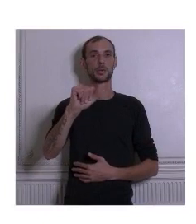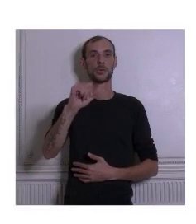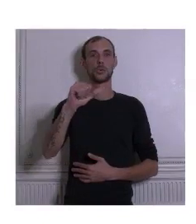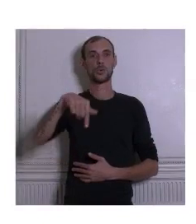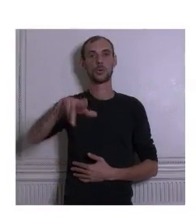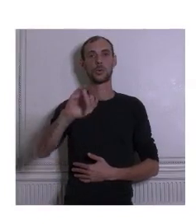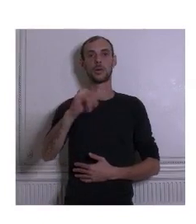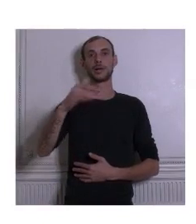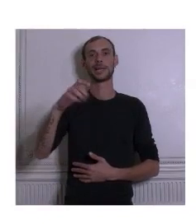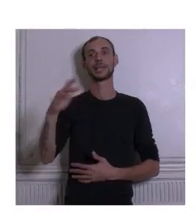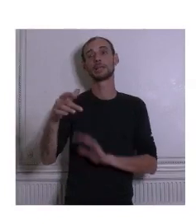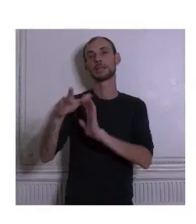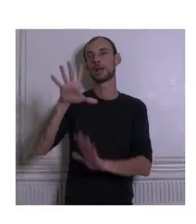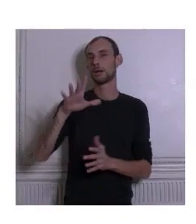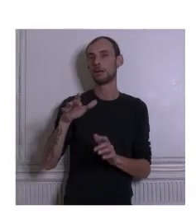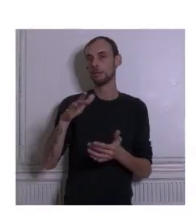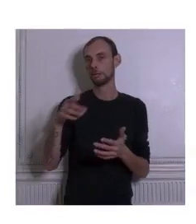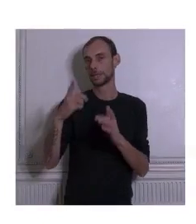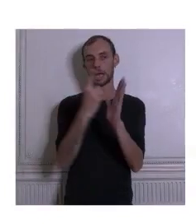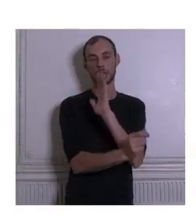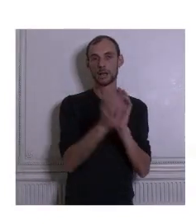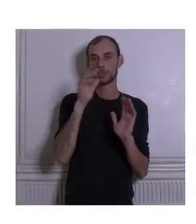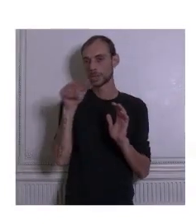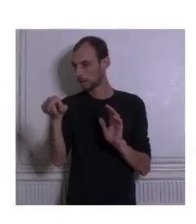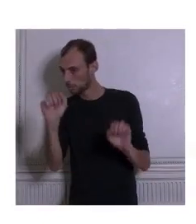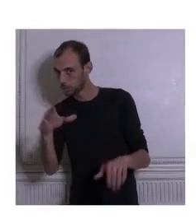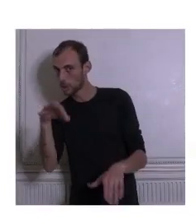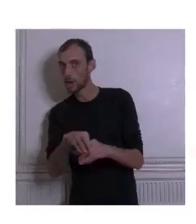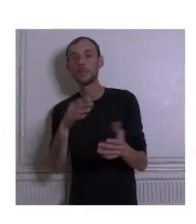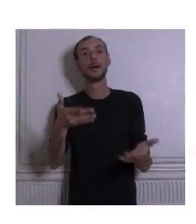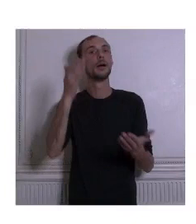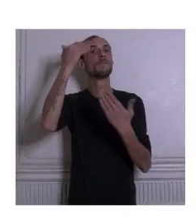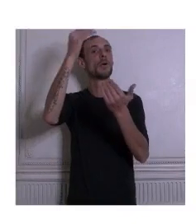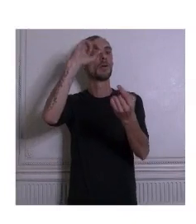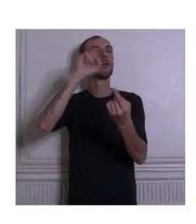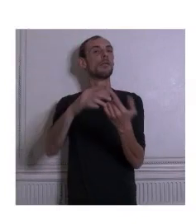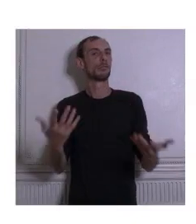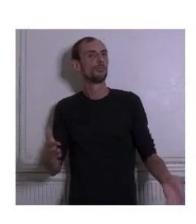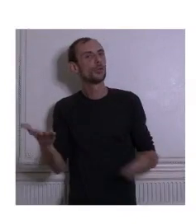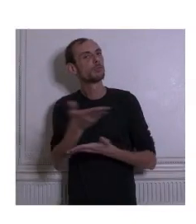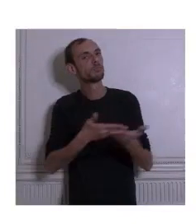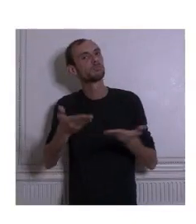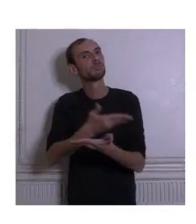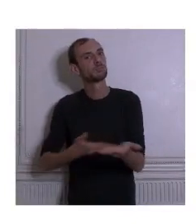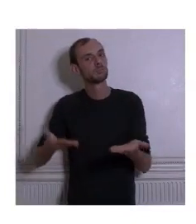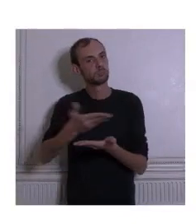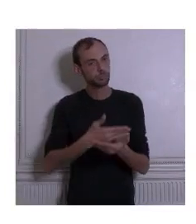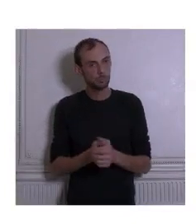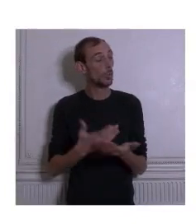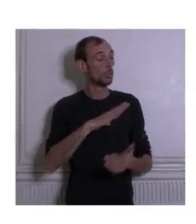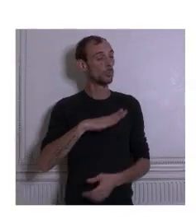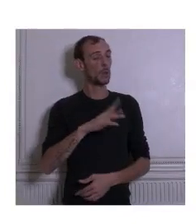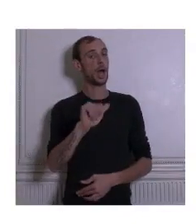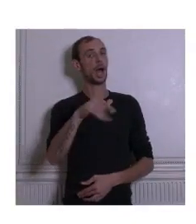était ce qu'elle était, mais surtout qui aurait imperméabilisé et donc enlevé toute la partie de l'espace vert qui est devant la